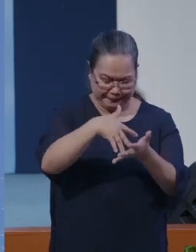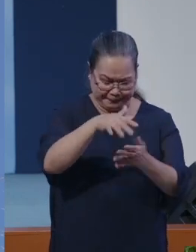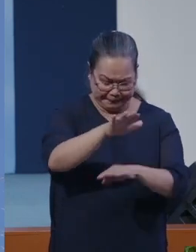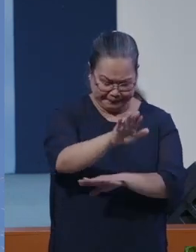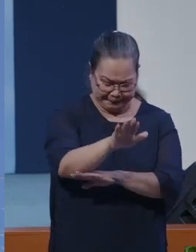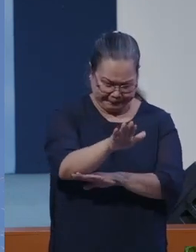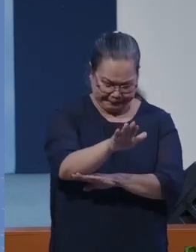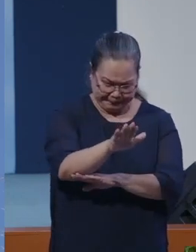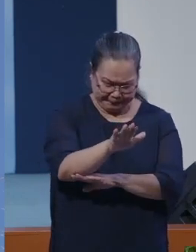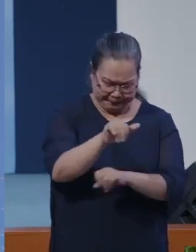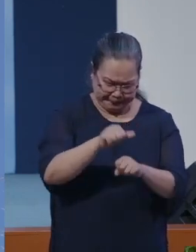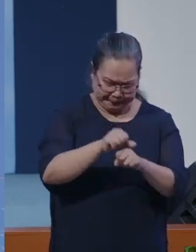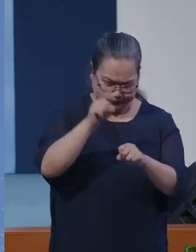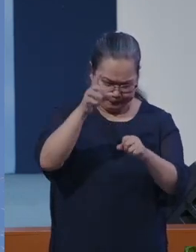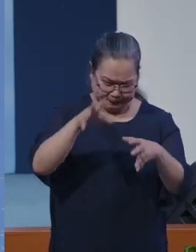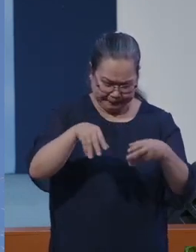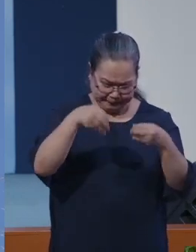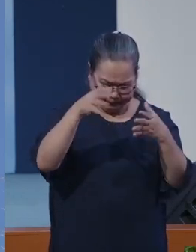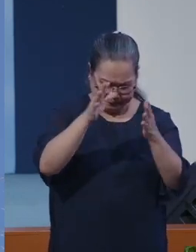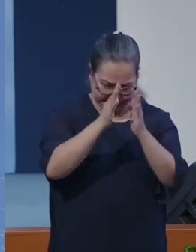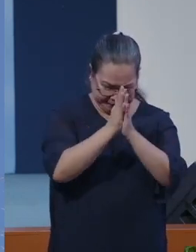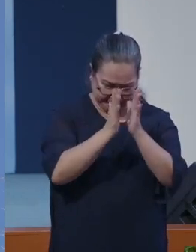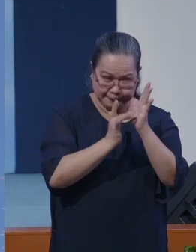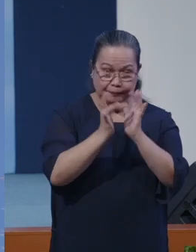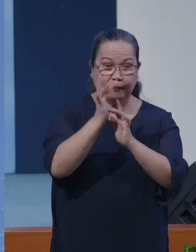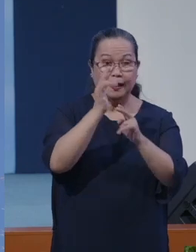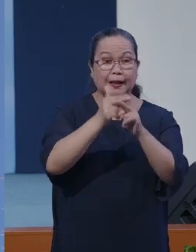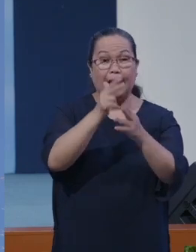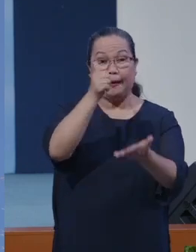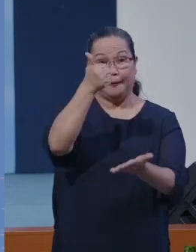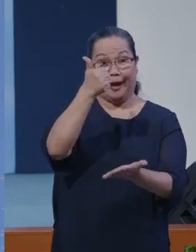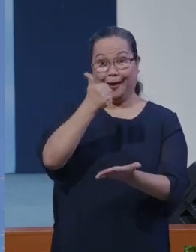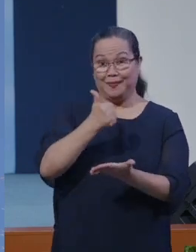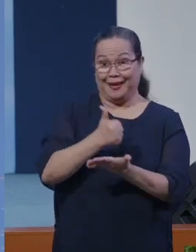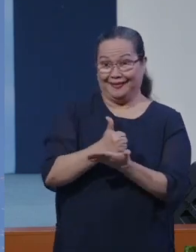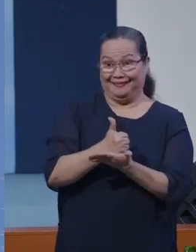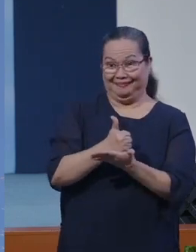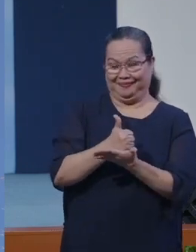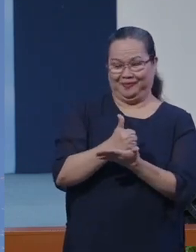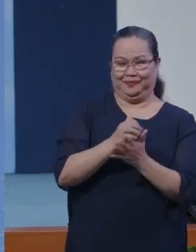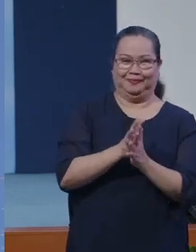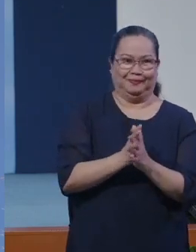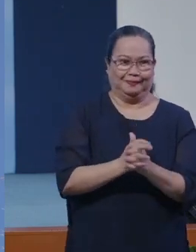ito. Itong aming samot dalangin sa pangalan ni Jesus. Amen.